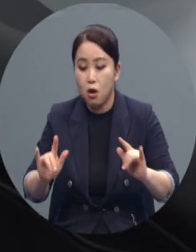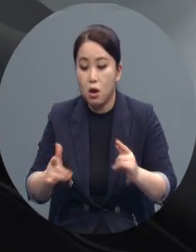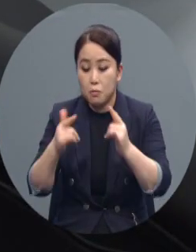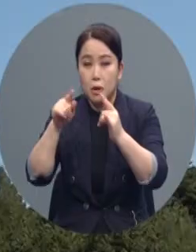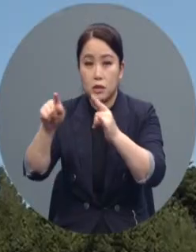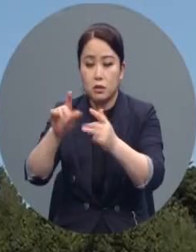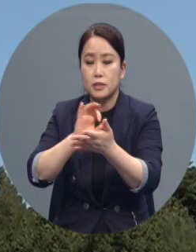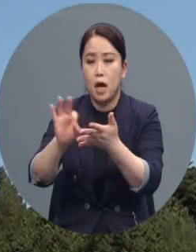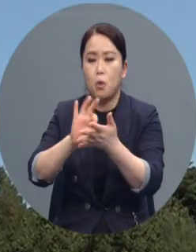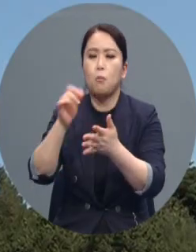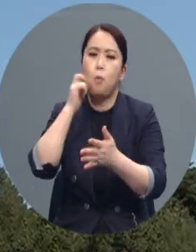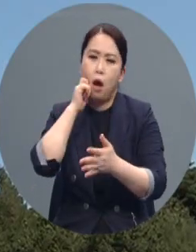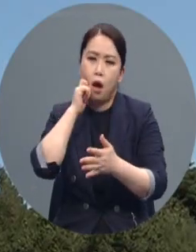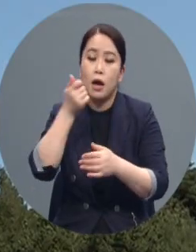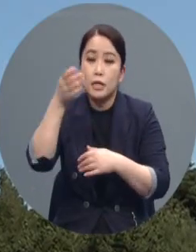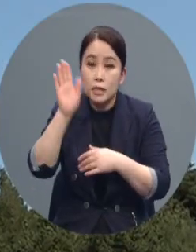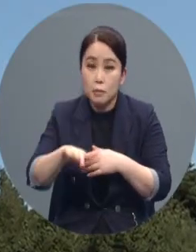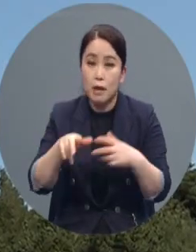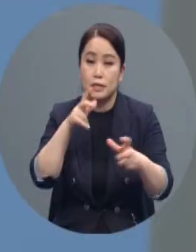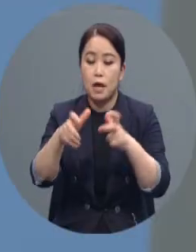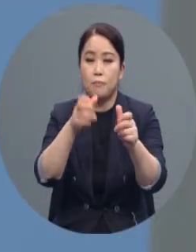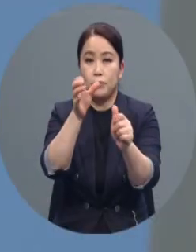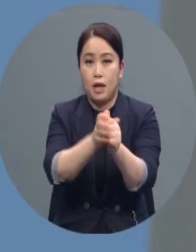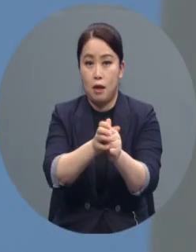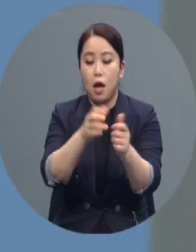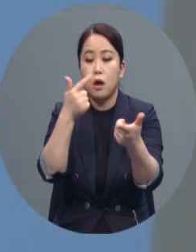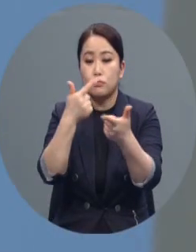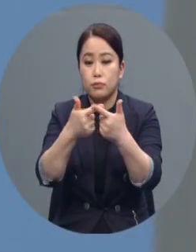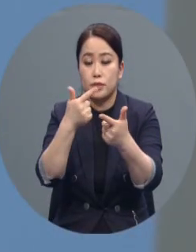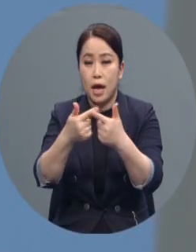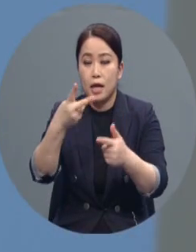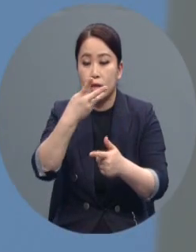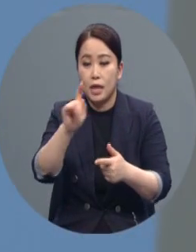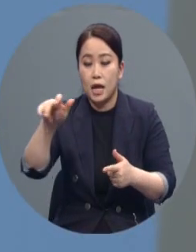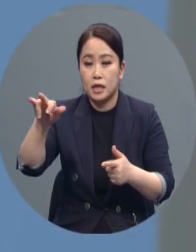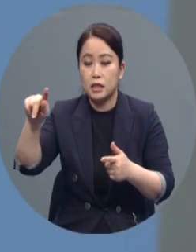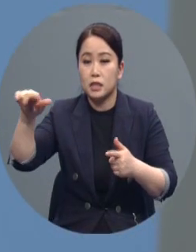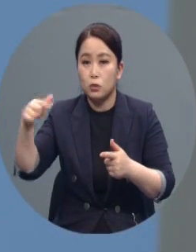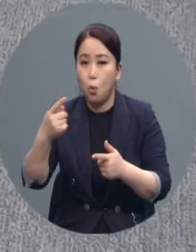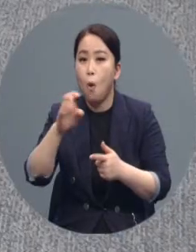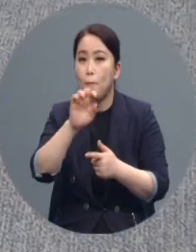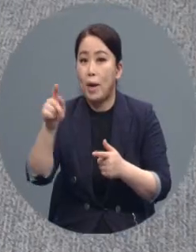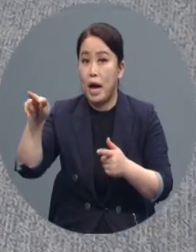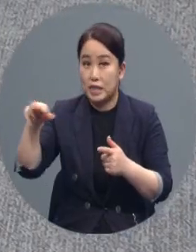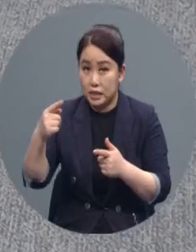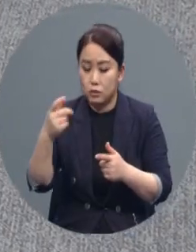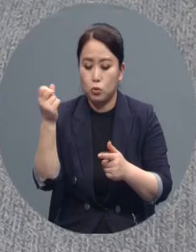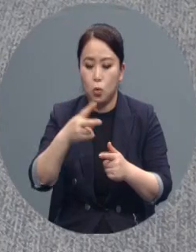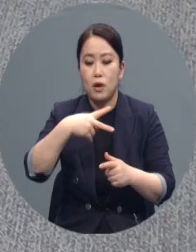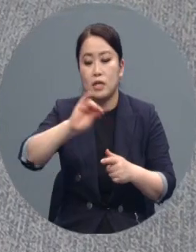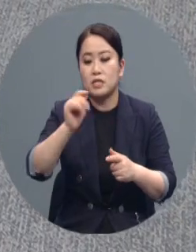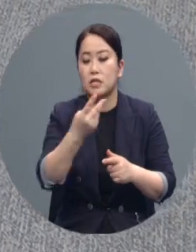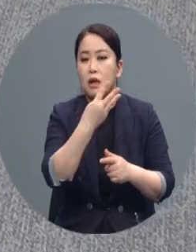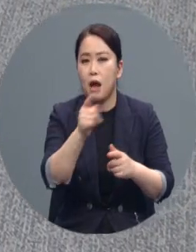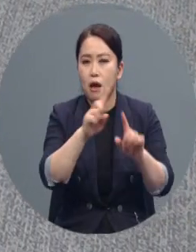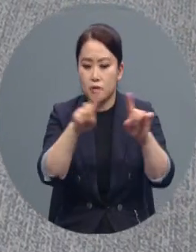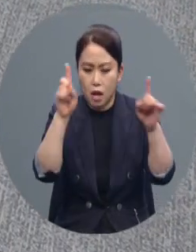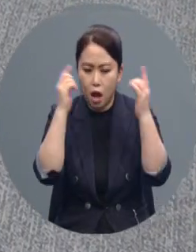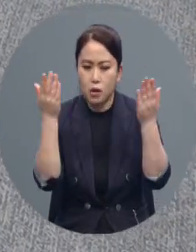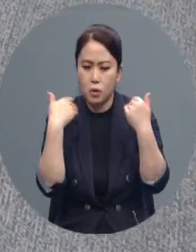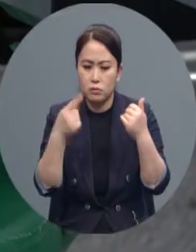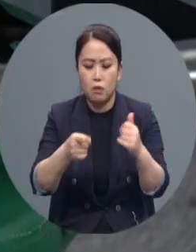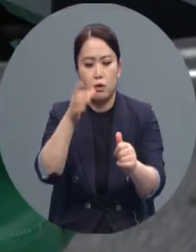있지만 사업을 주관한 부산테크노파크 독 사업을 위탁받은 신라 데도 아무런